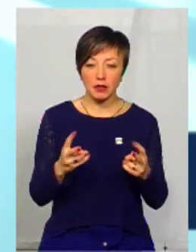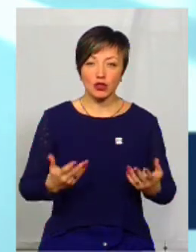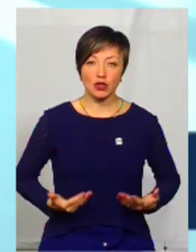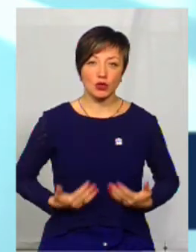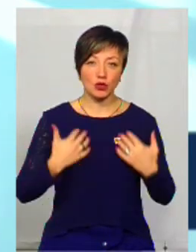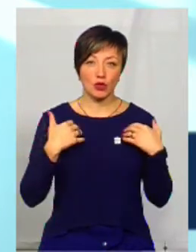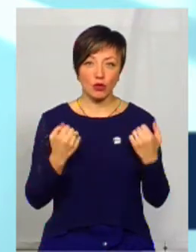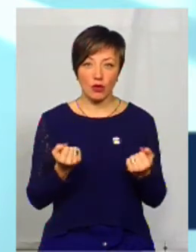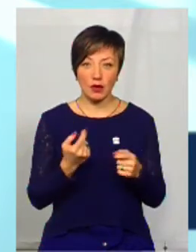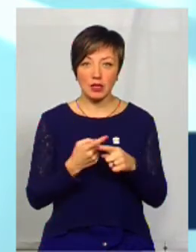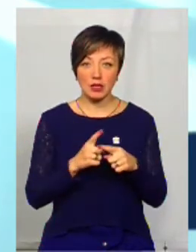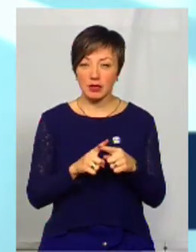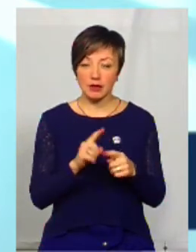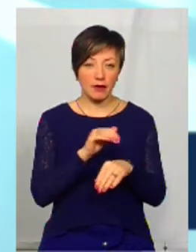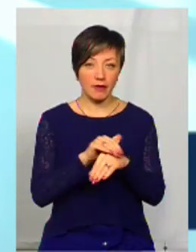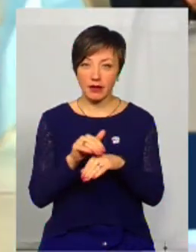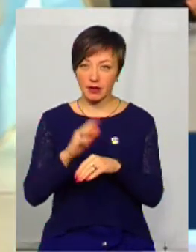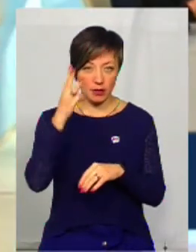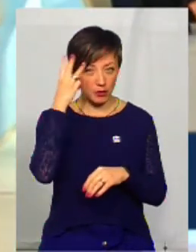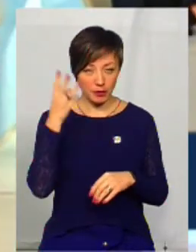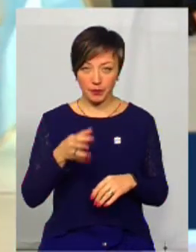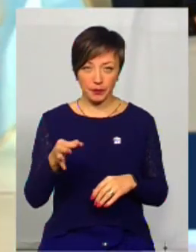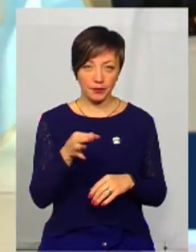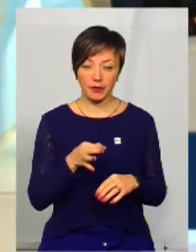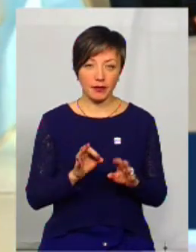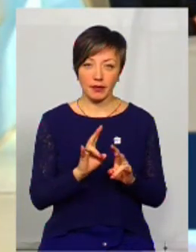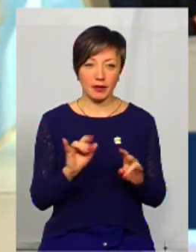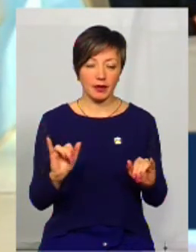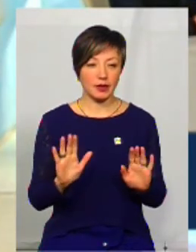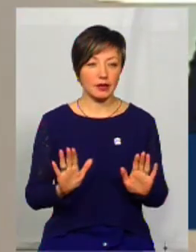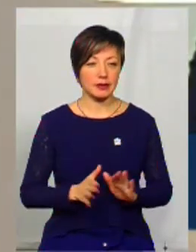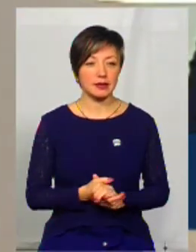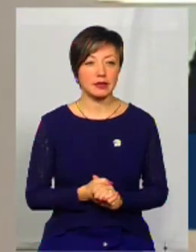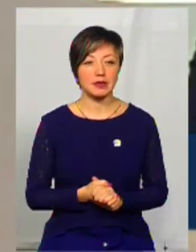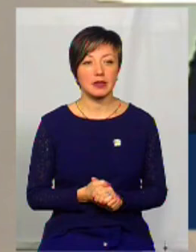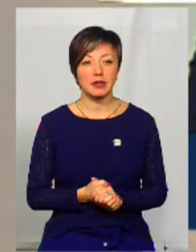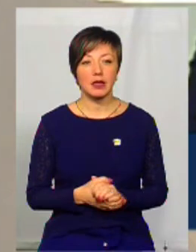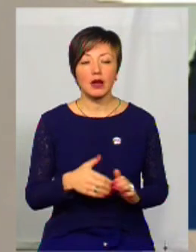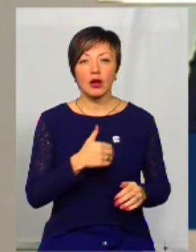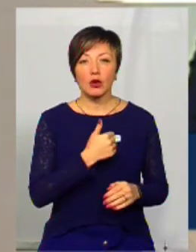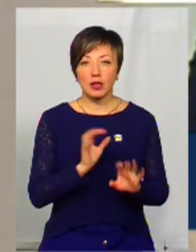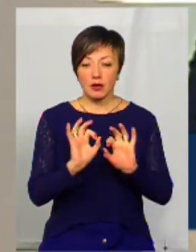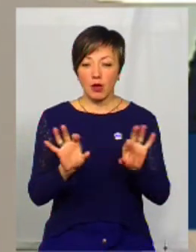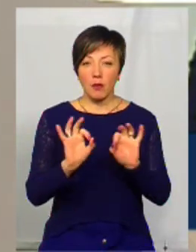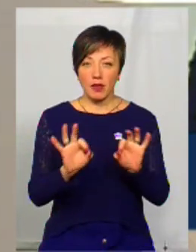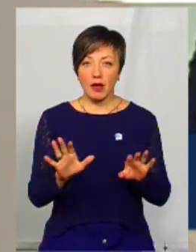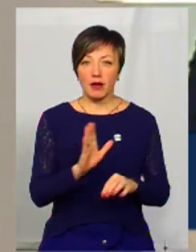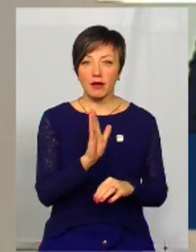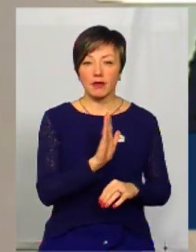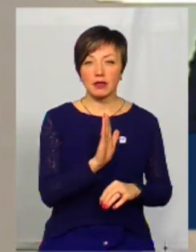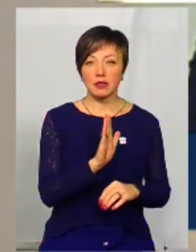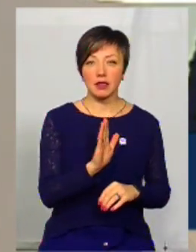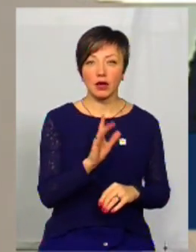життю, здоров'я, це сальмонела, лістерія, не виявлено. На Хмельниччині, правильно? Так, так. Я хотів ще зараз включити коментар